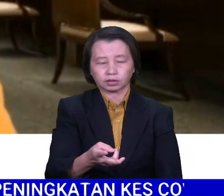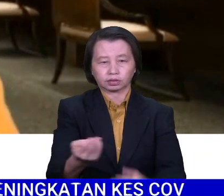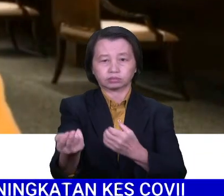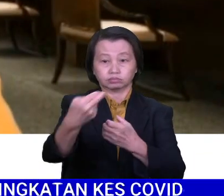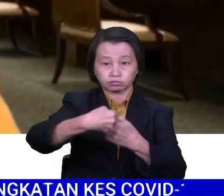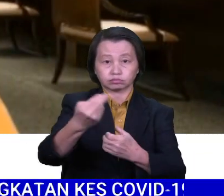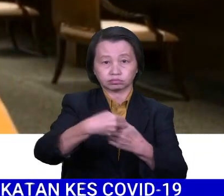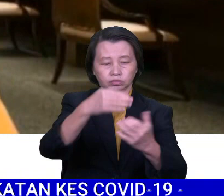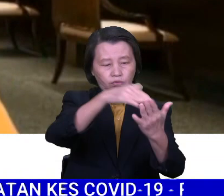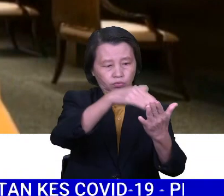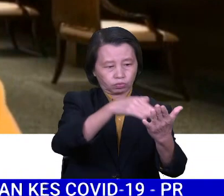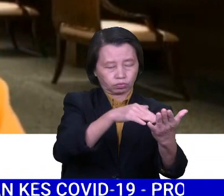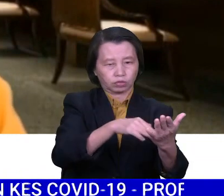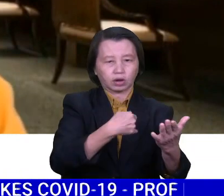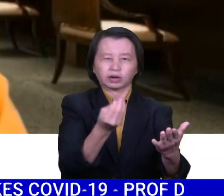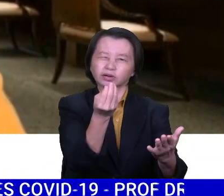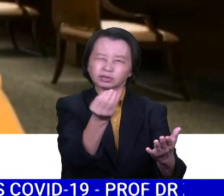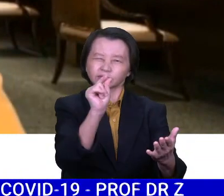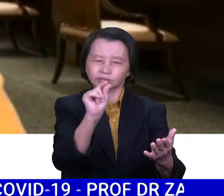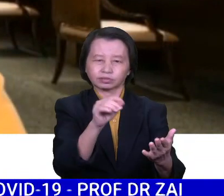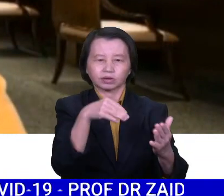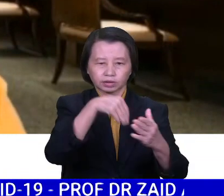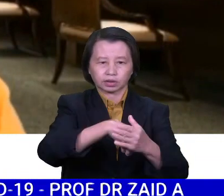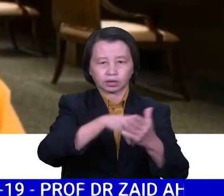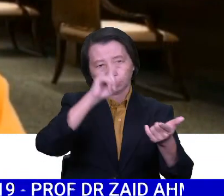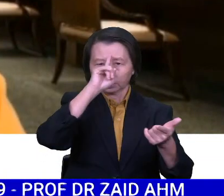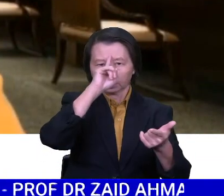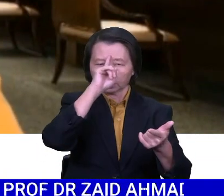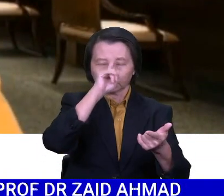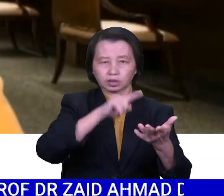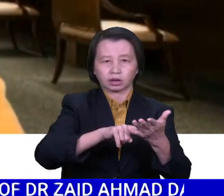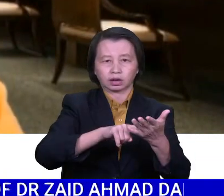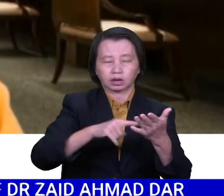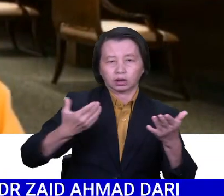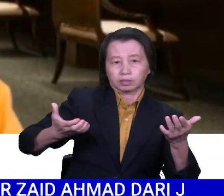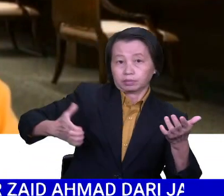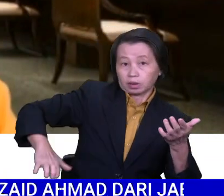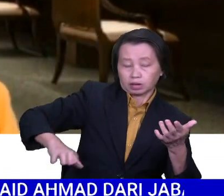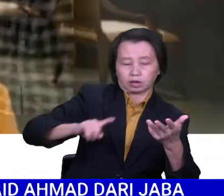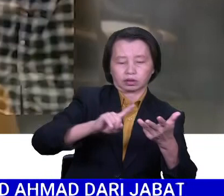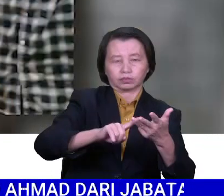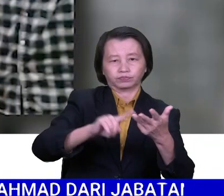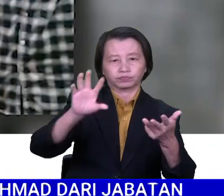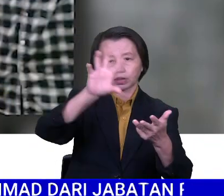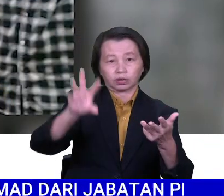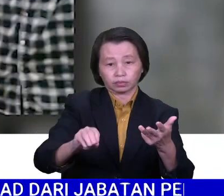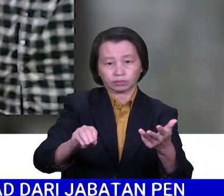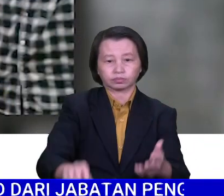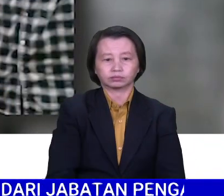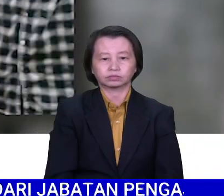penyertaan masih ada kekurangan sedikit di negara India di Bangladesh di